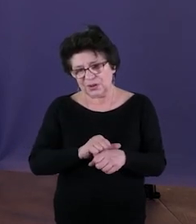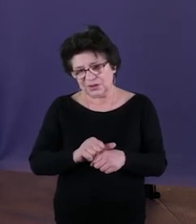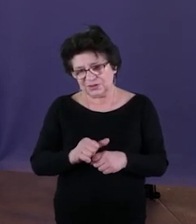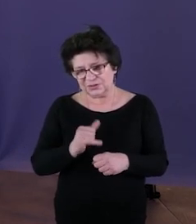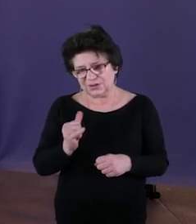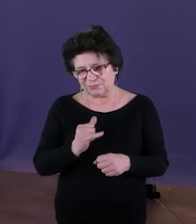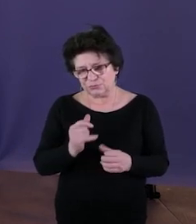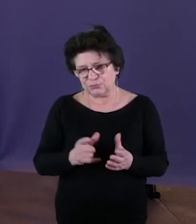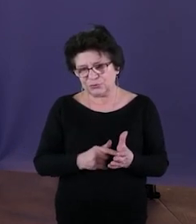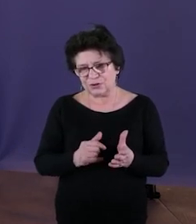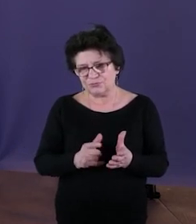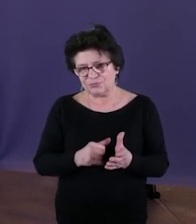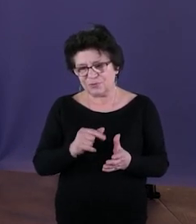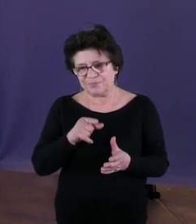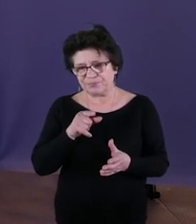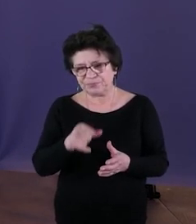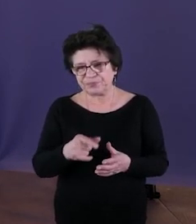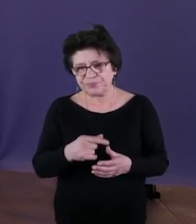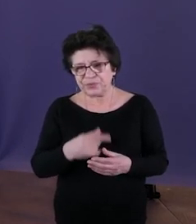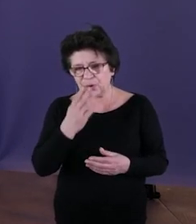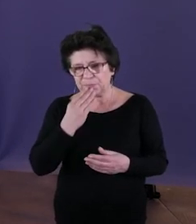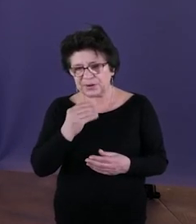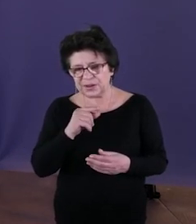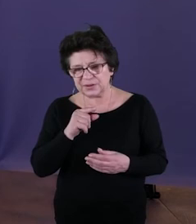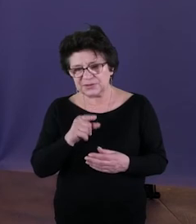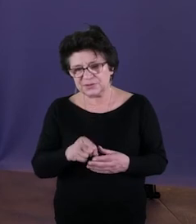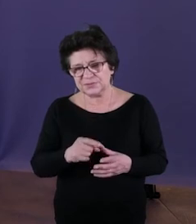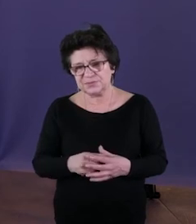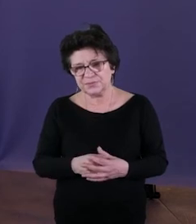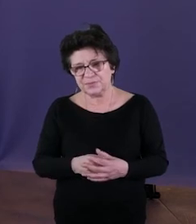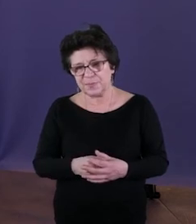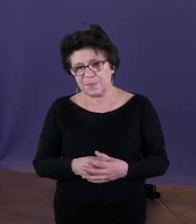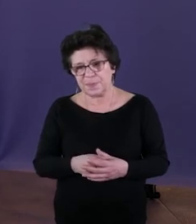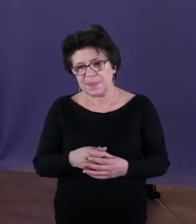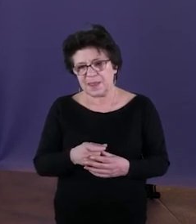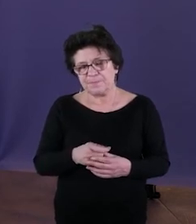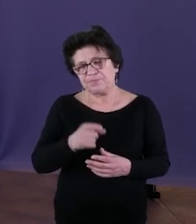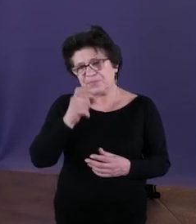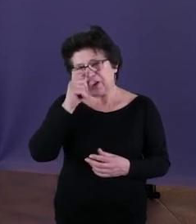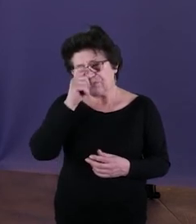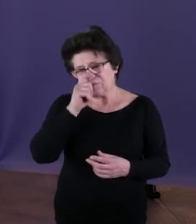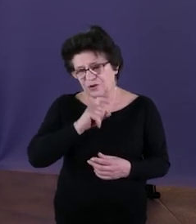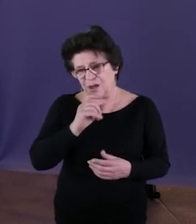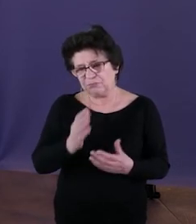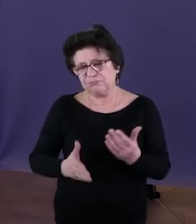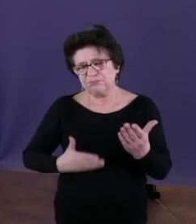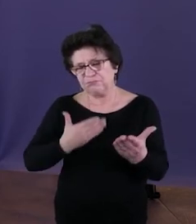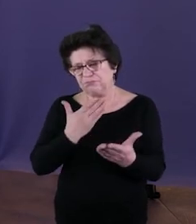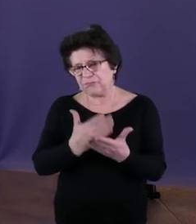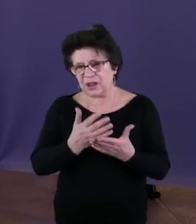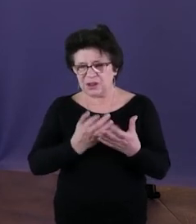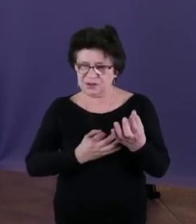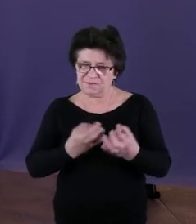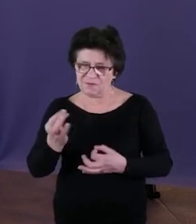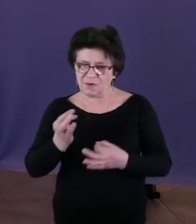to a propos różnych mistyfikacji i źle podawanych informacji to